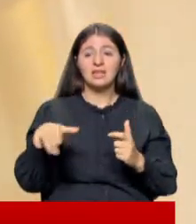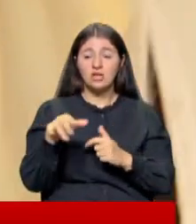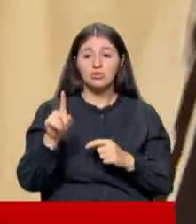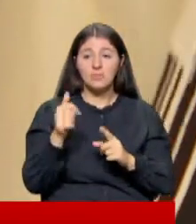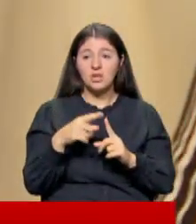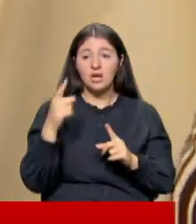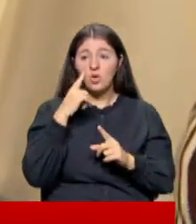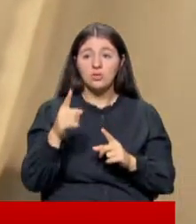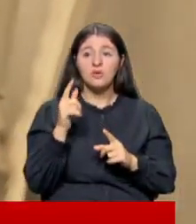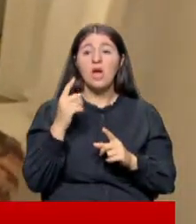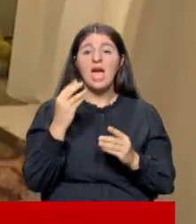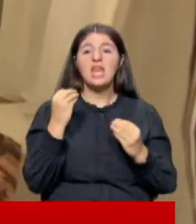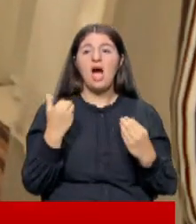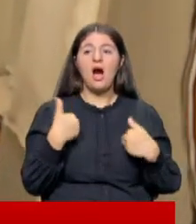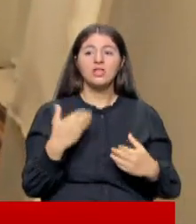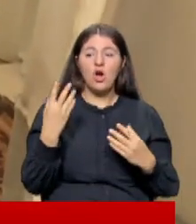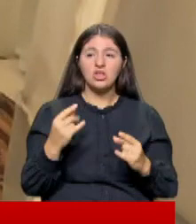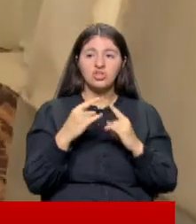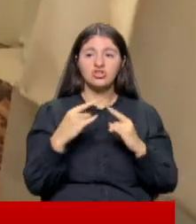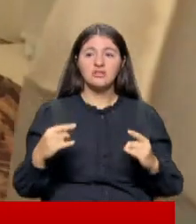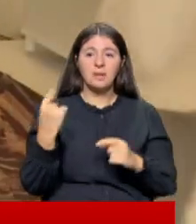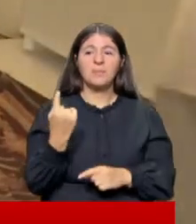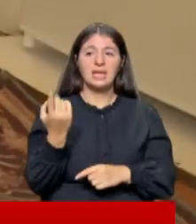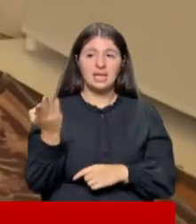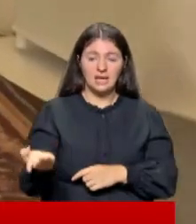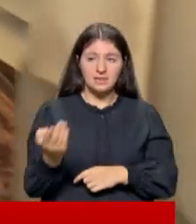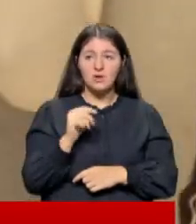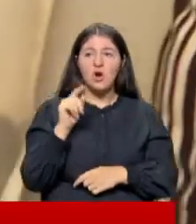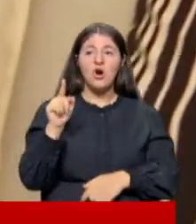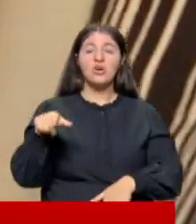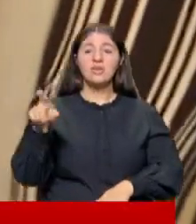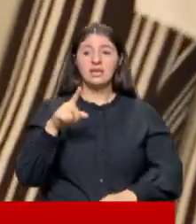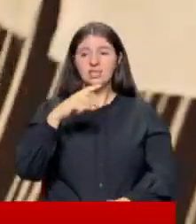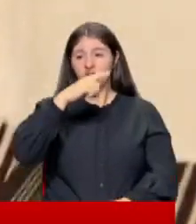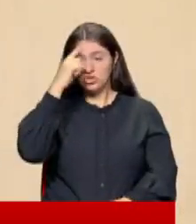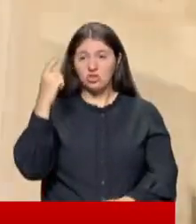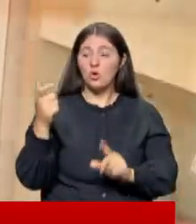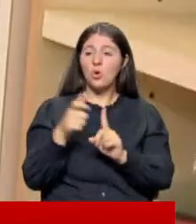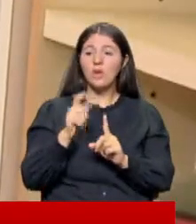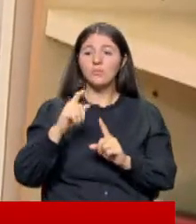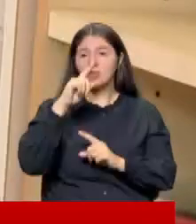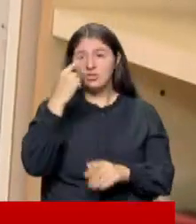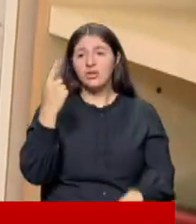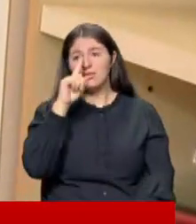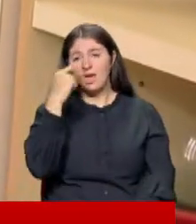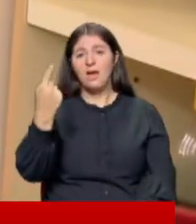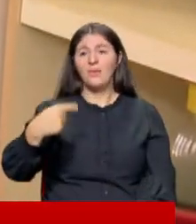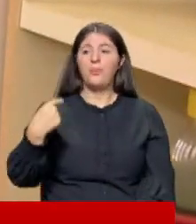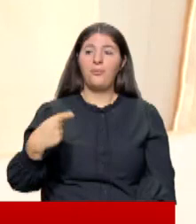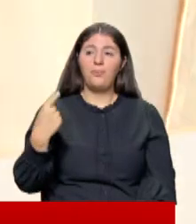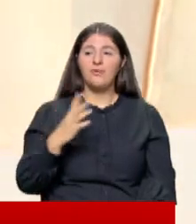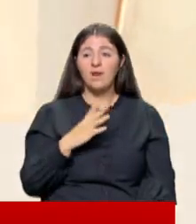şu ana kadar gördüğümüz en iyi durumda olan çadırlardan biri onları sıcaktan koruyacak sadece tek bir